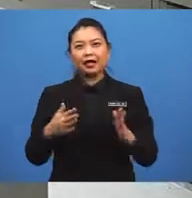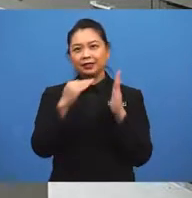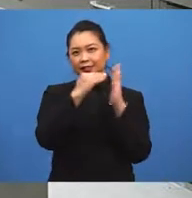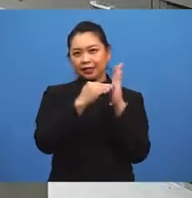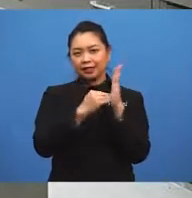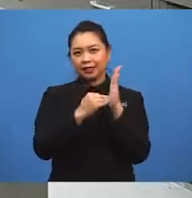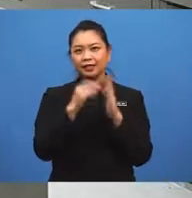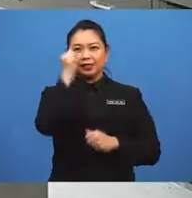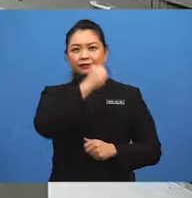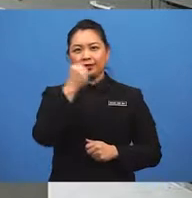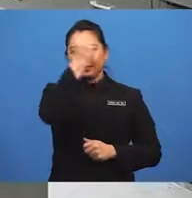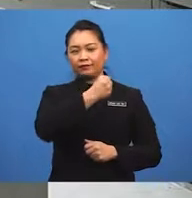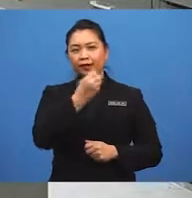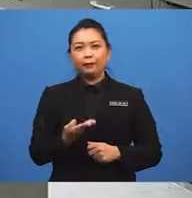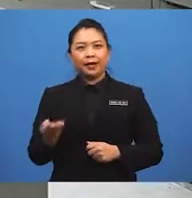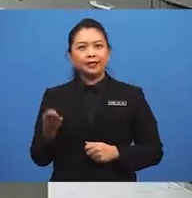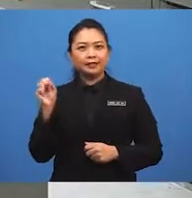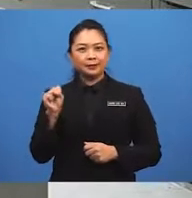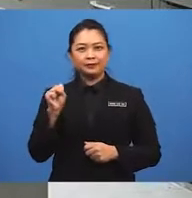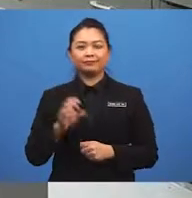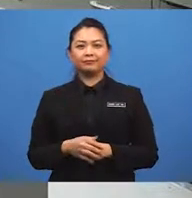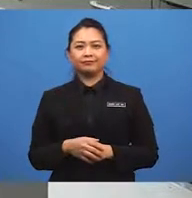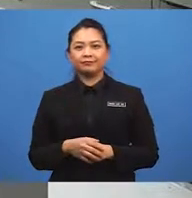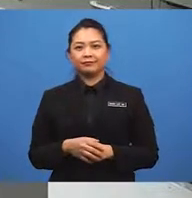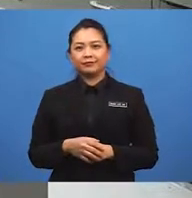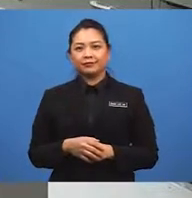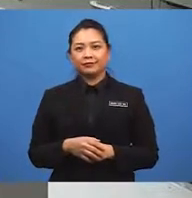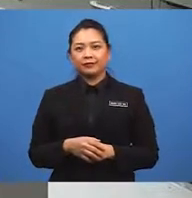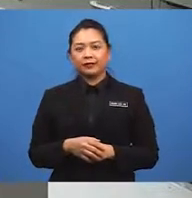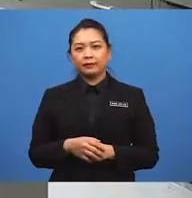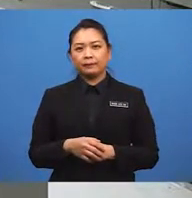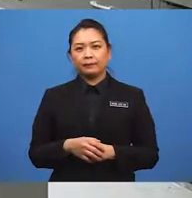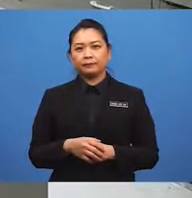senaraikan sifat-sifat bahan semiconductor.